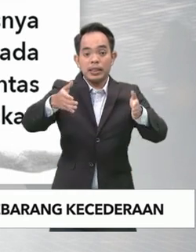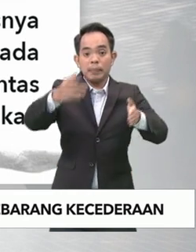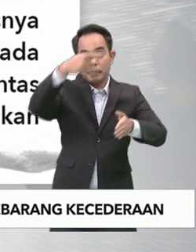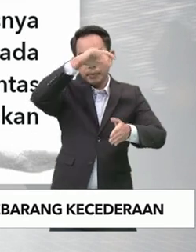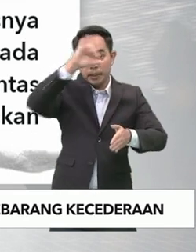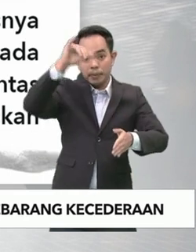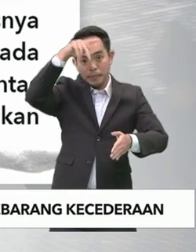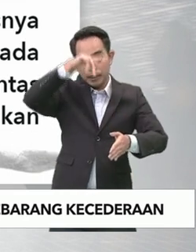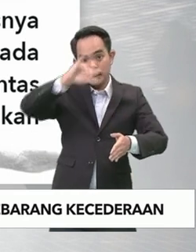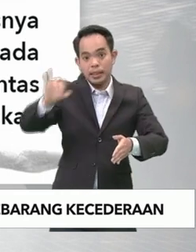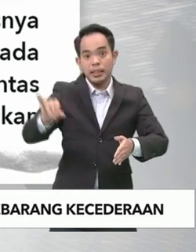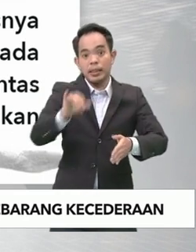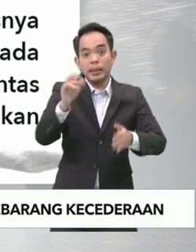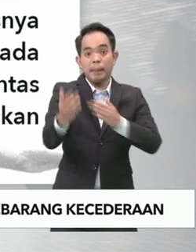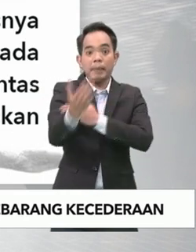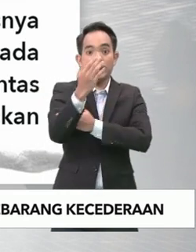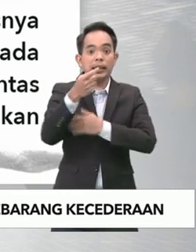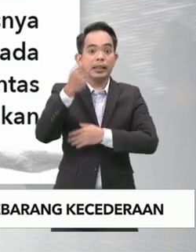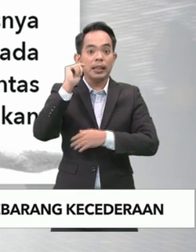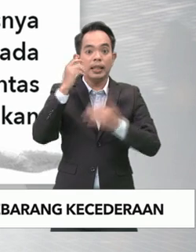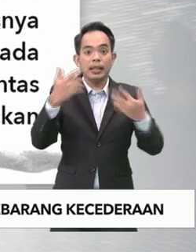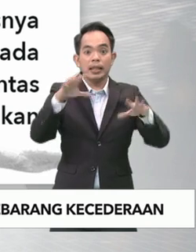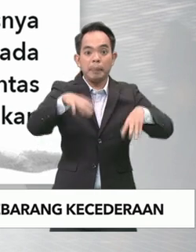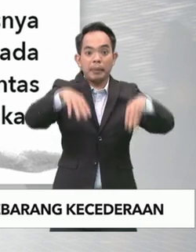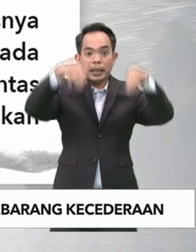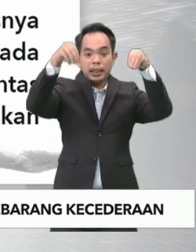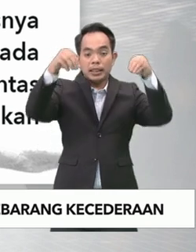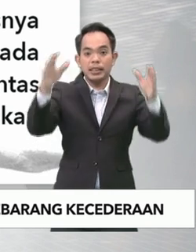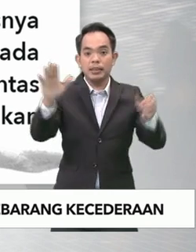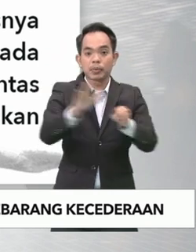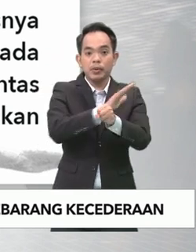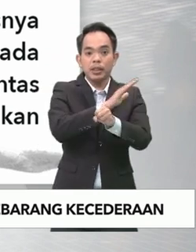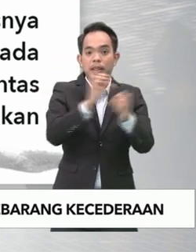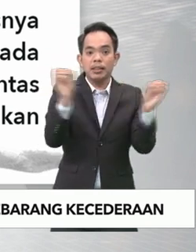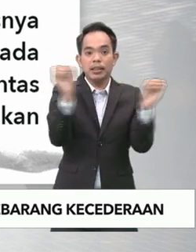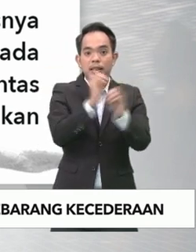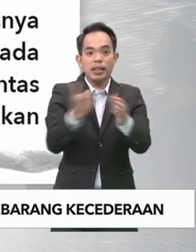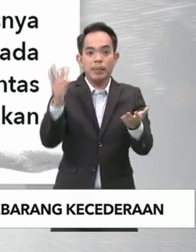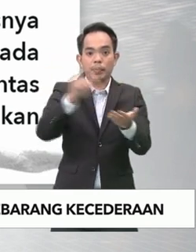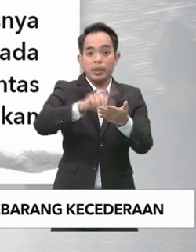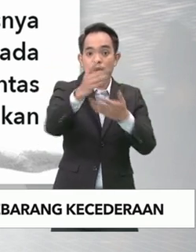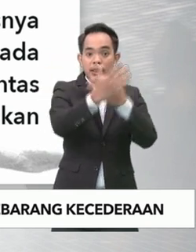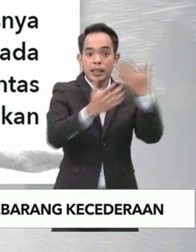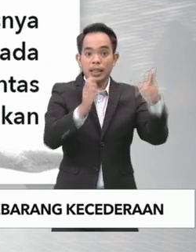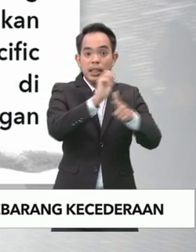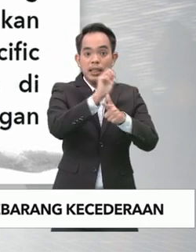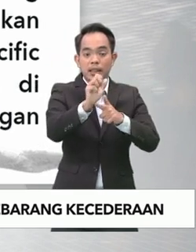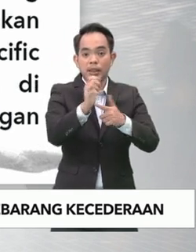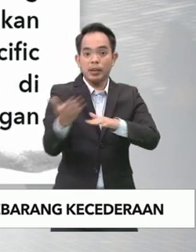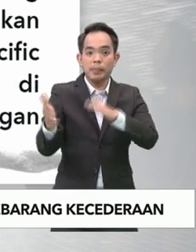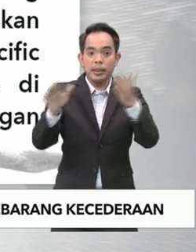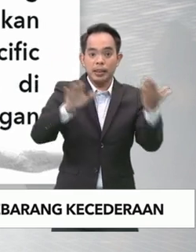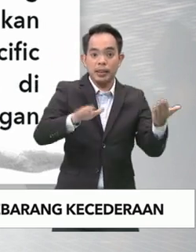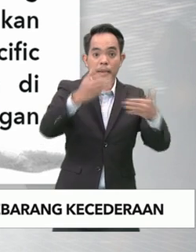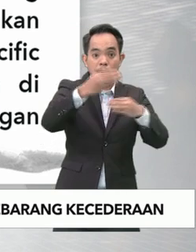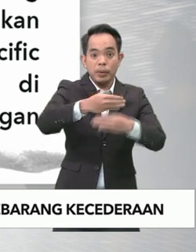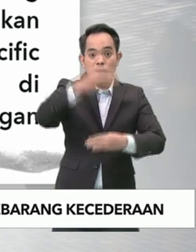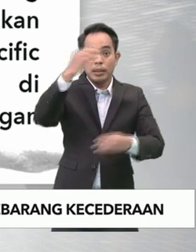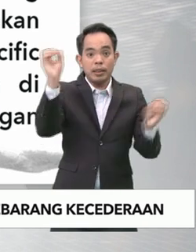Petaling Jaya pagi tadi telah Jaya dipadamkan sepenuhnya tanpa sembarang laporan kecelakaan atau kemalangan jiwa bangunan tidak